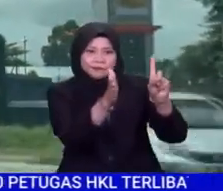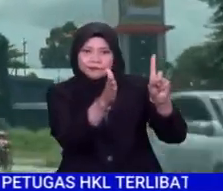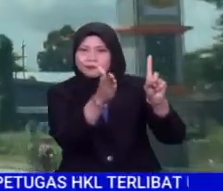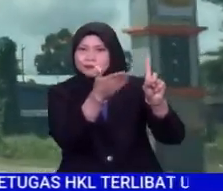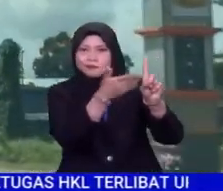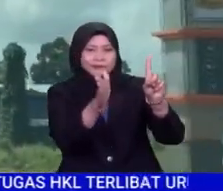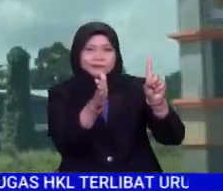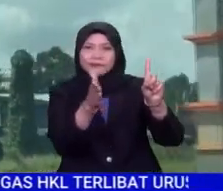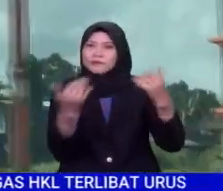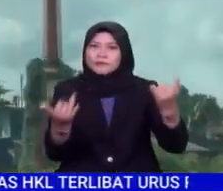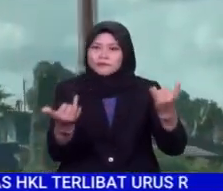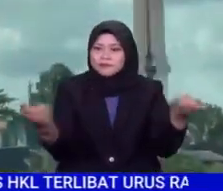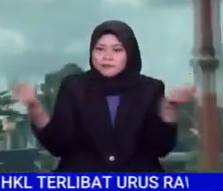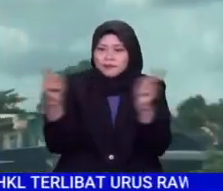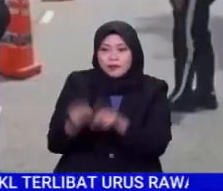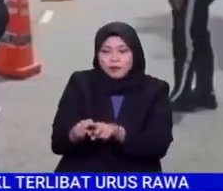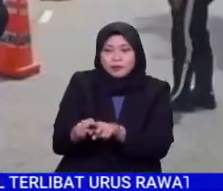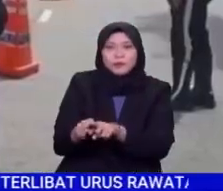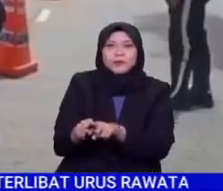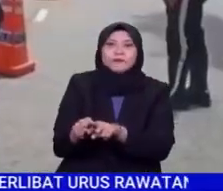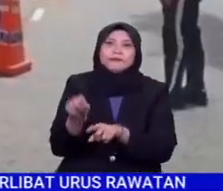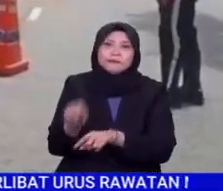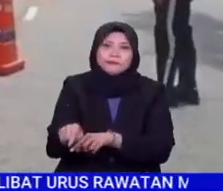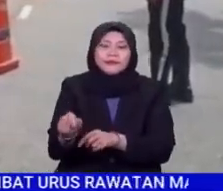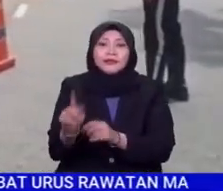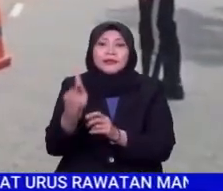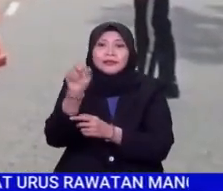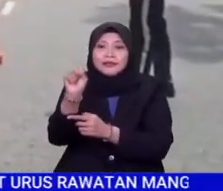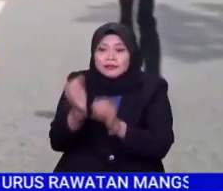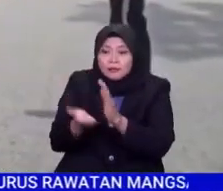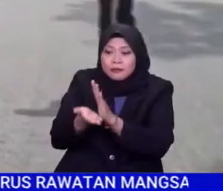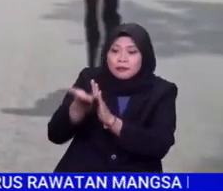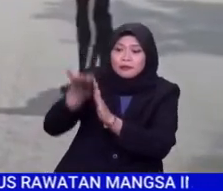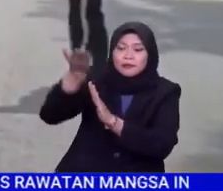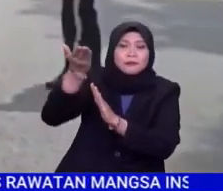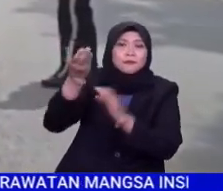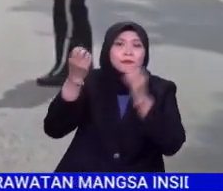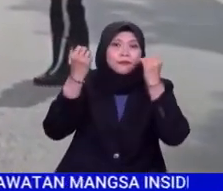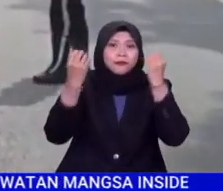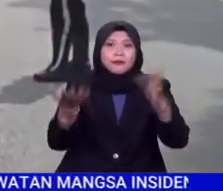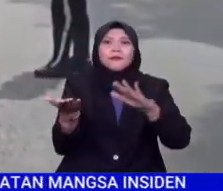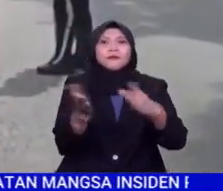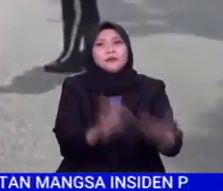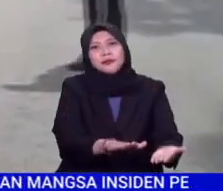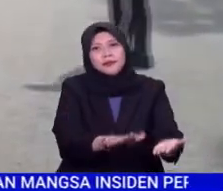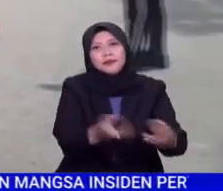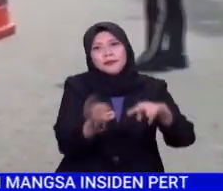pelanggaran SOP berlaku mengakibatkan kes naik dengan kematian berkali ganda.